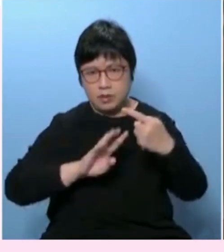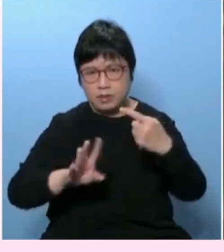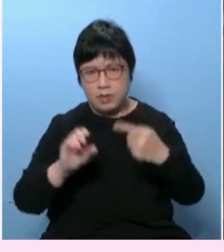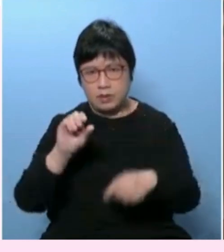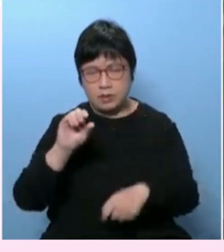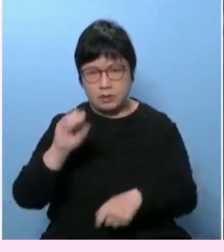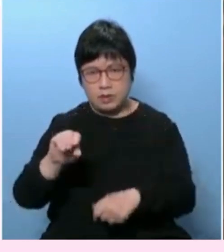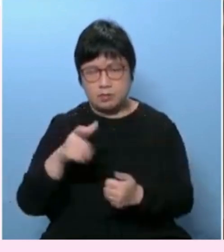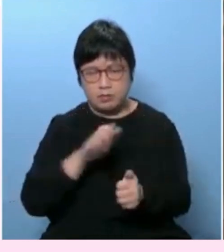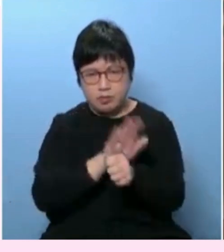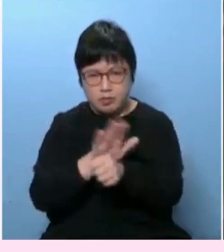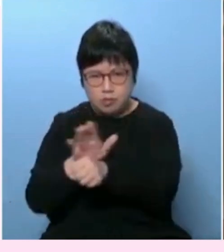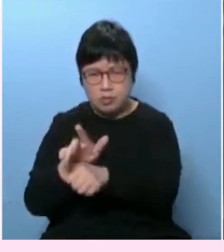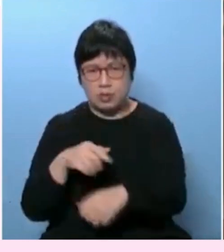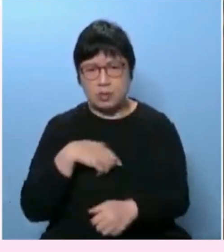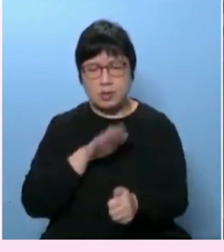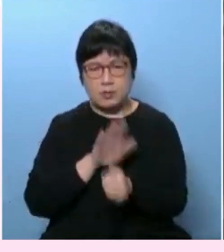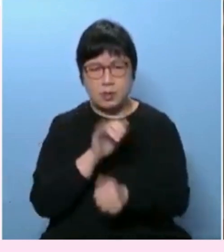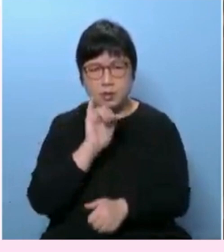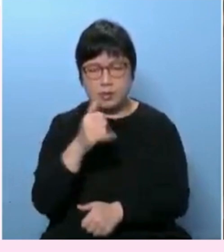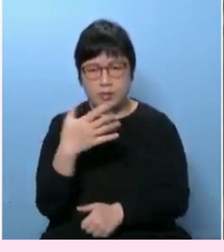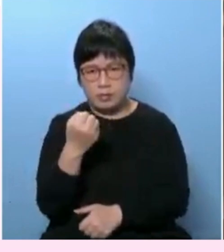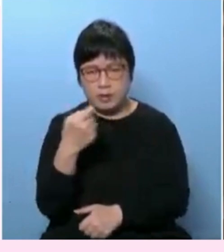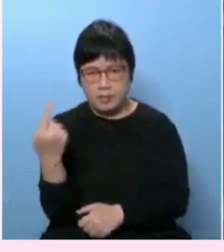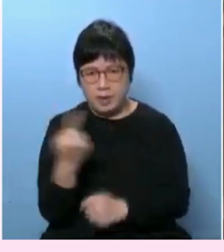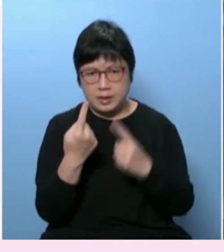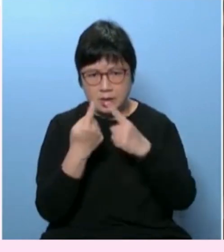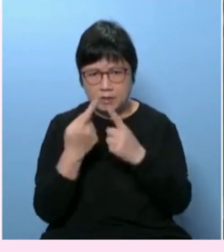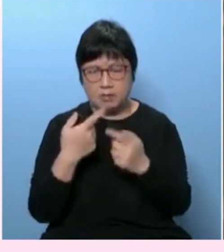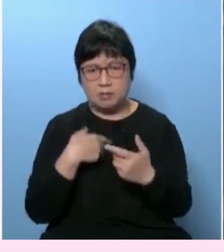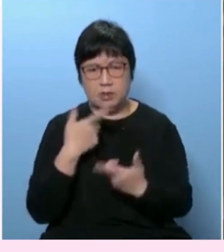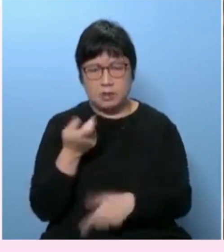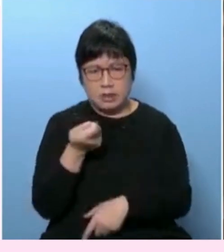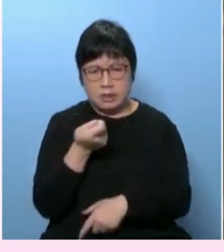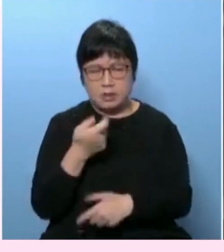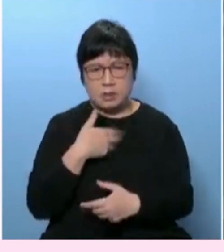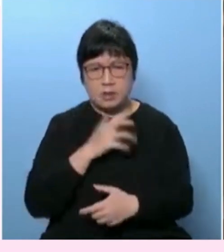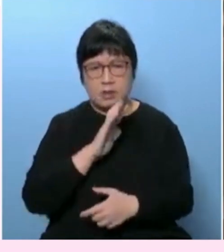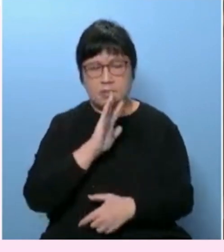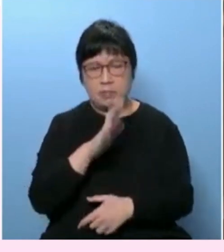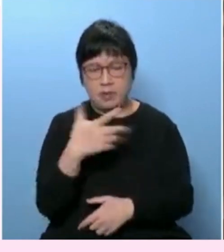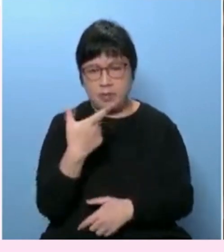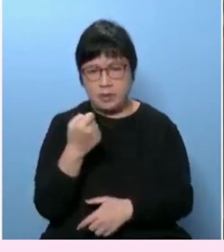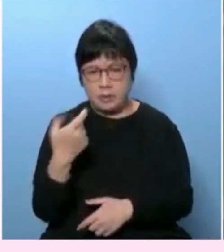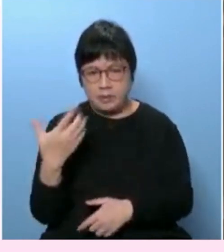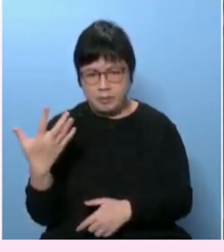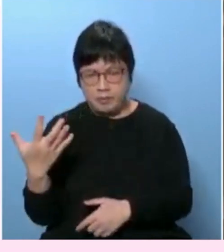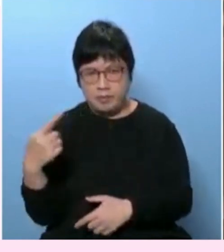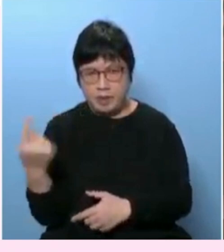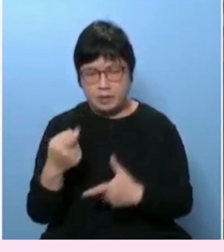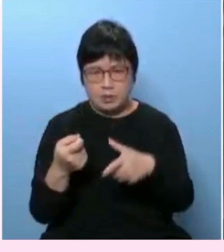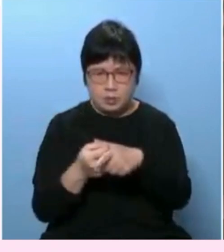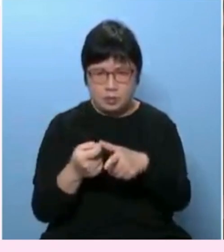助，惠及超過650萬的人次，以及近585萬個由企業或者